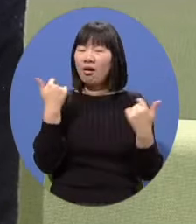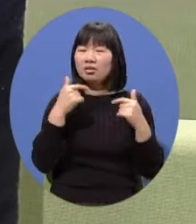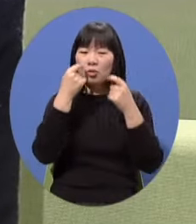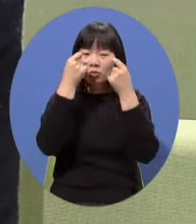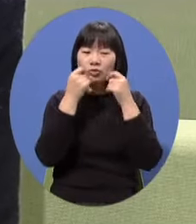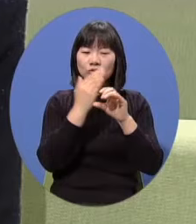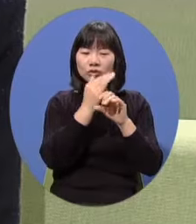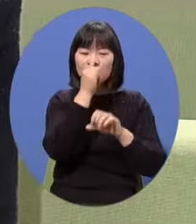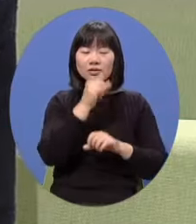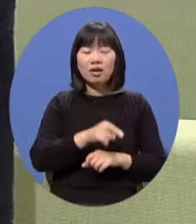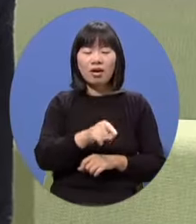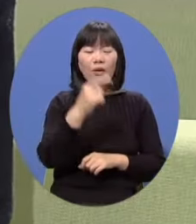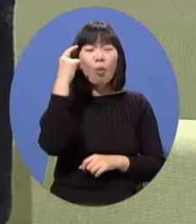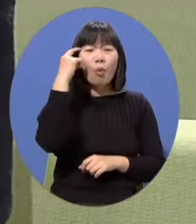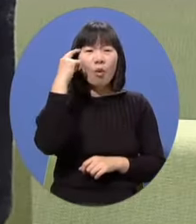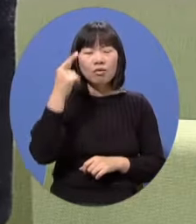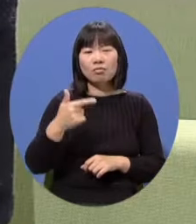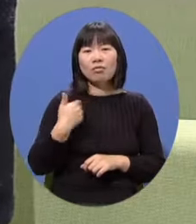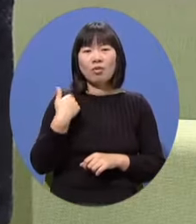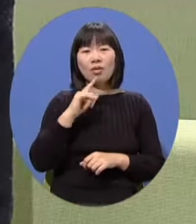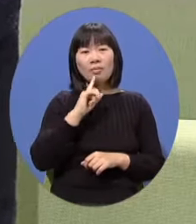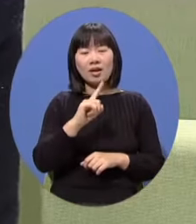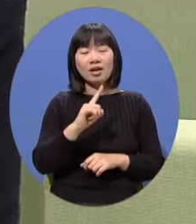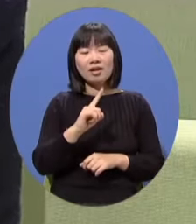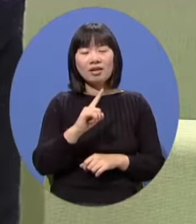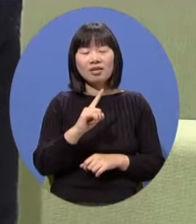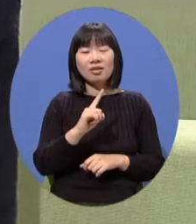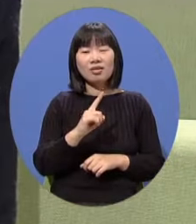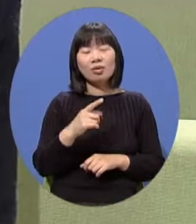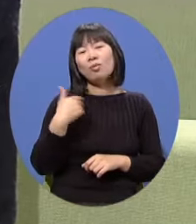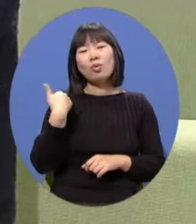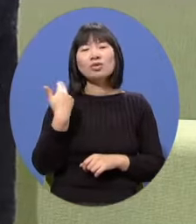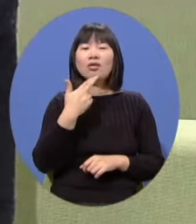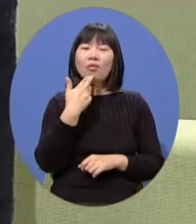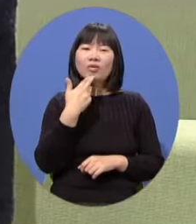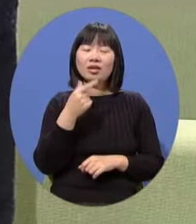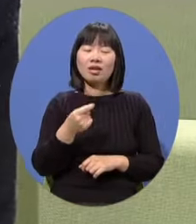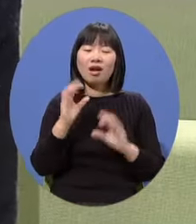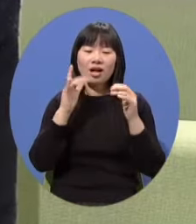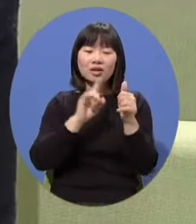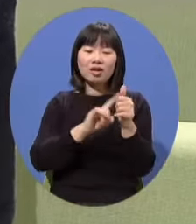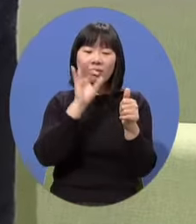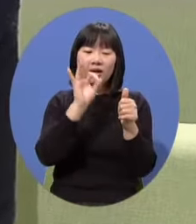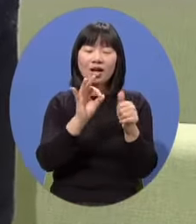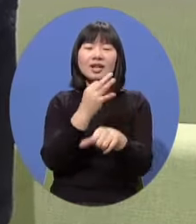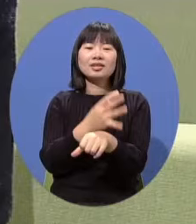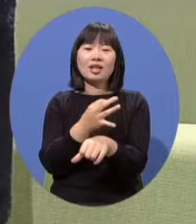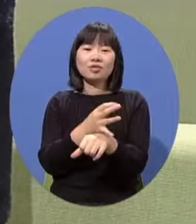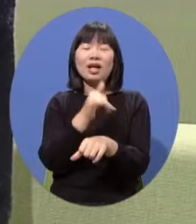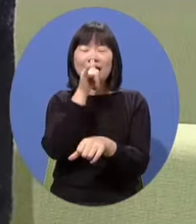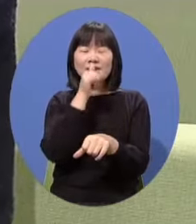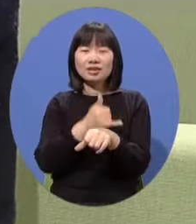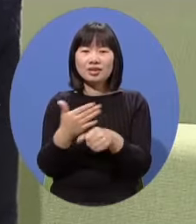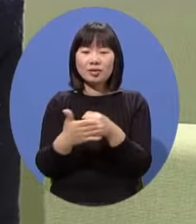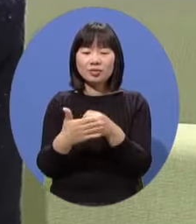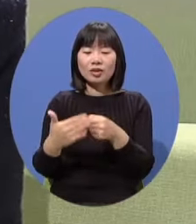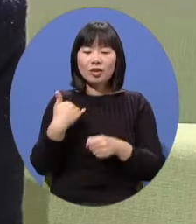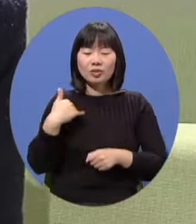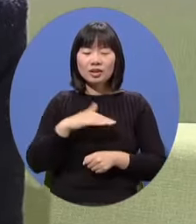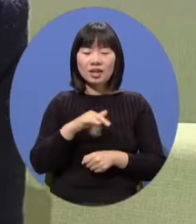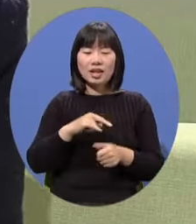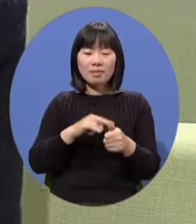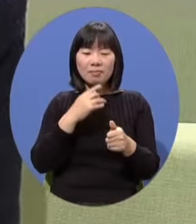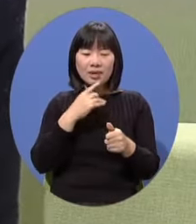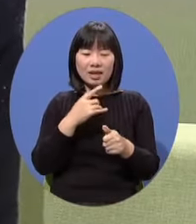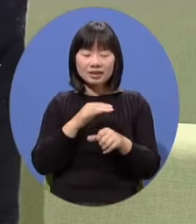징징대는데 도대체 왜 그런지 모르겠어요. 이런 얘기를 해요. 그런데 모르는 거 없어요. 애들은 약간 단순한 면이 있어서 네. 우리가 애만